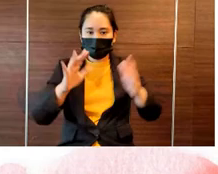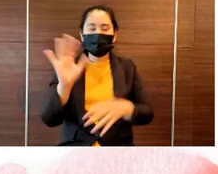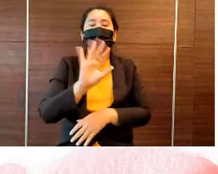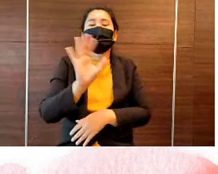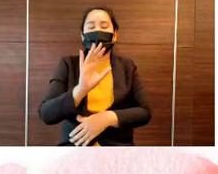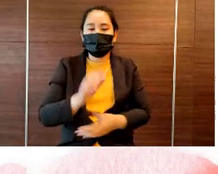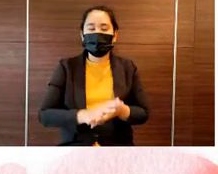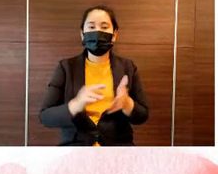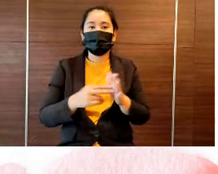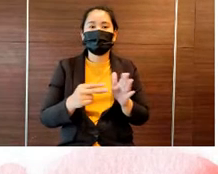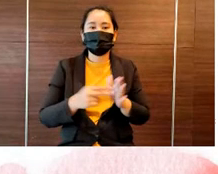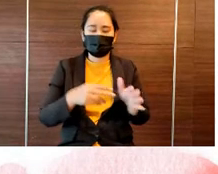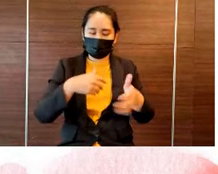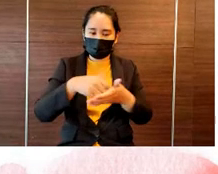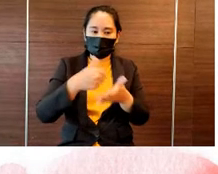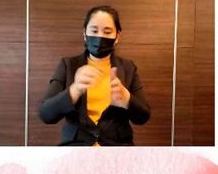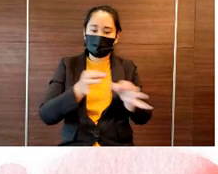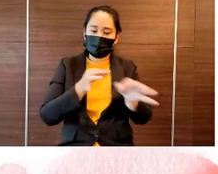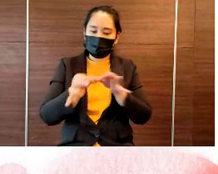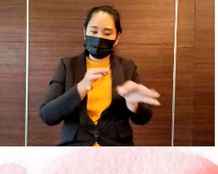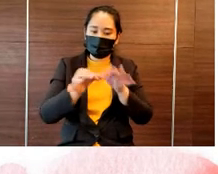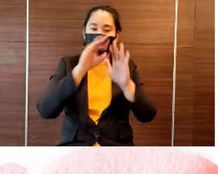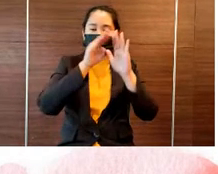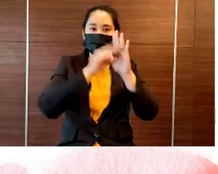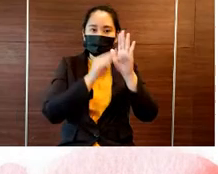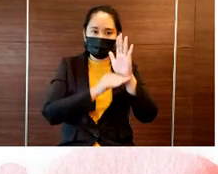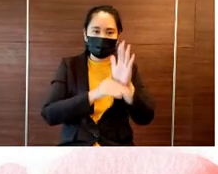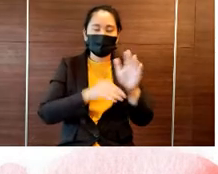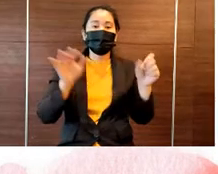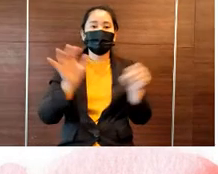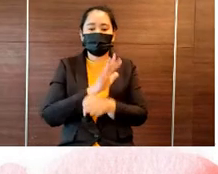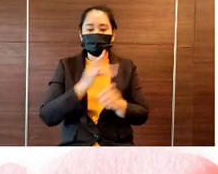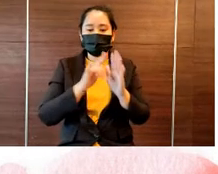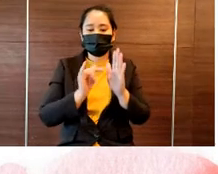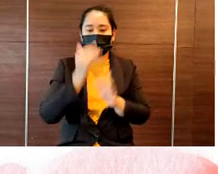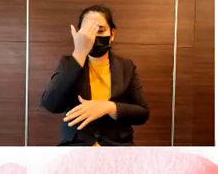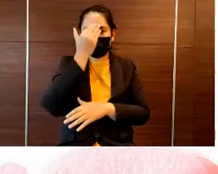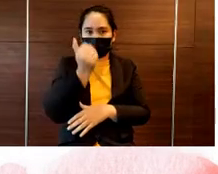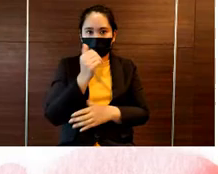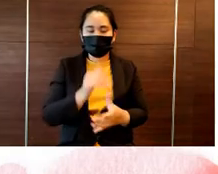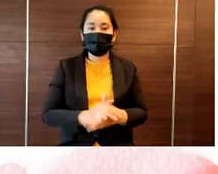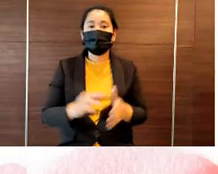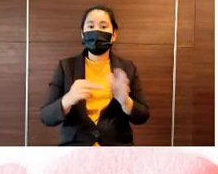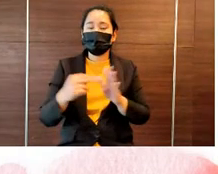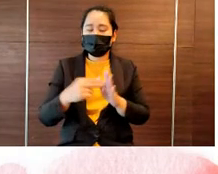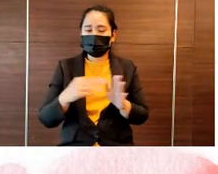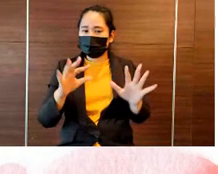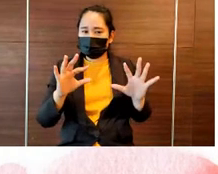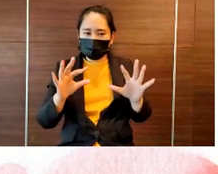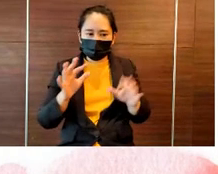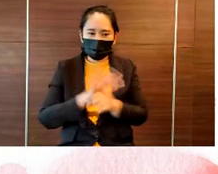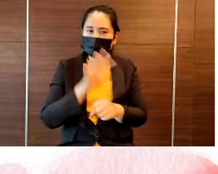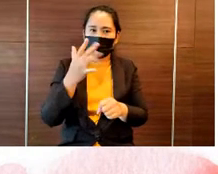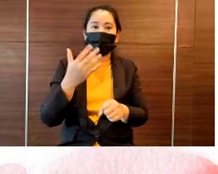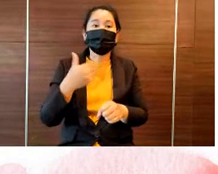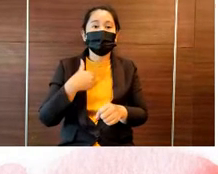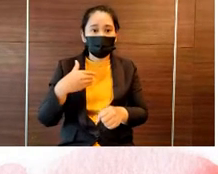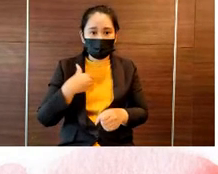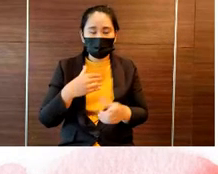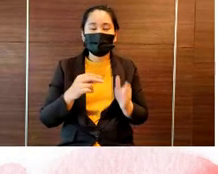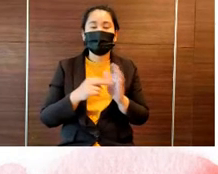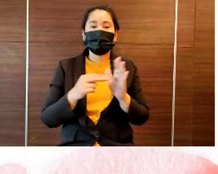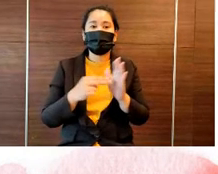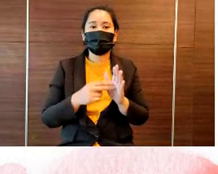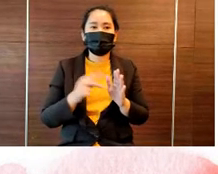ดอยู่โดยไม่ได้ไปเข้าใจเงื่อนไขว่าอะไรทำให้คนยังคงต้องใช้ยาอยู่เนาะเมทาโดนไม่พอหรือเปล่าโดสไม่พอหรือเปล่าบ้านเขาไม่